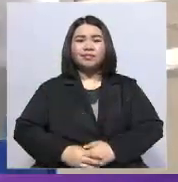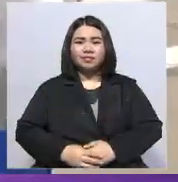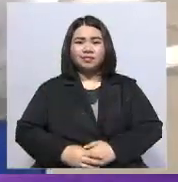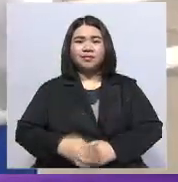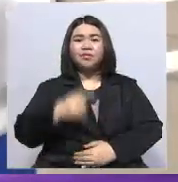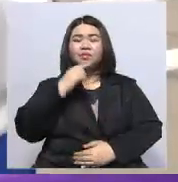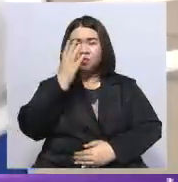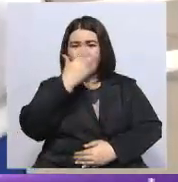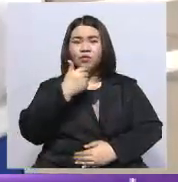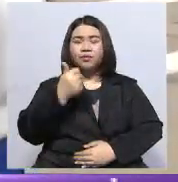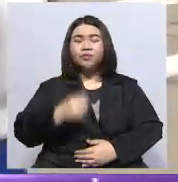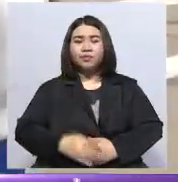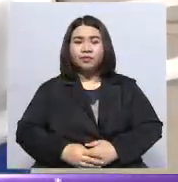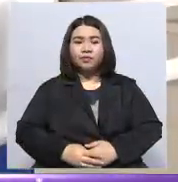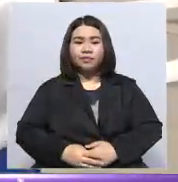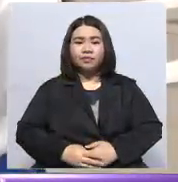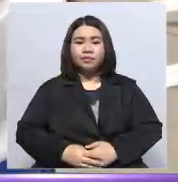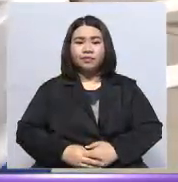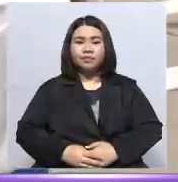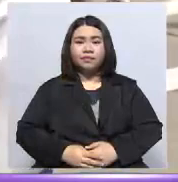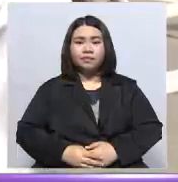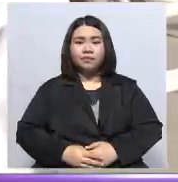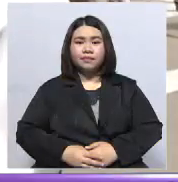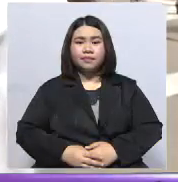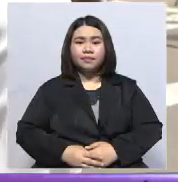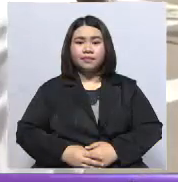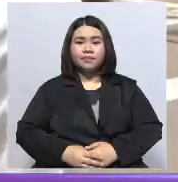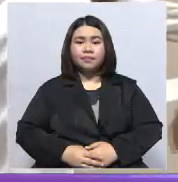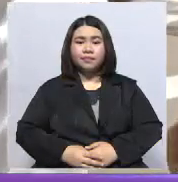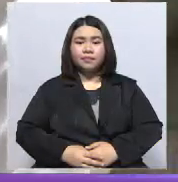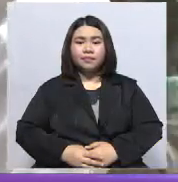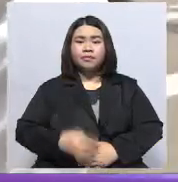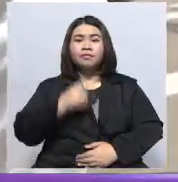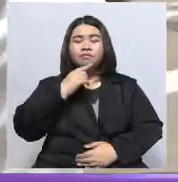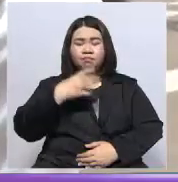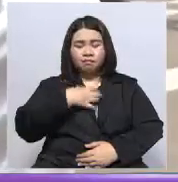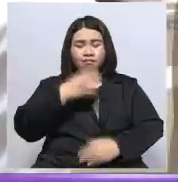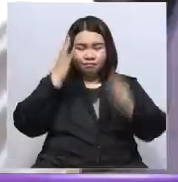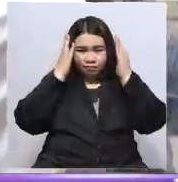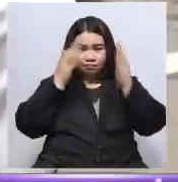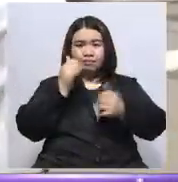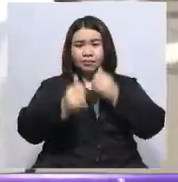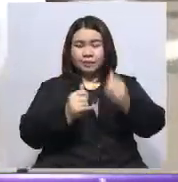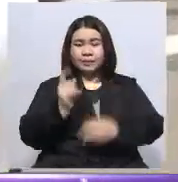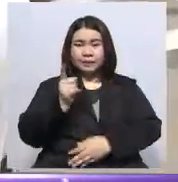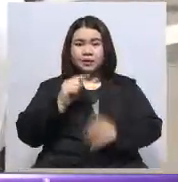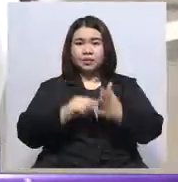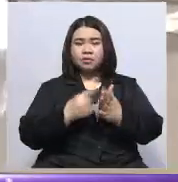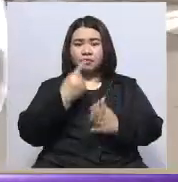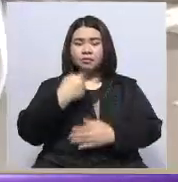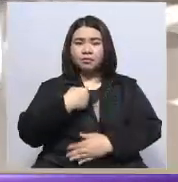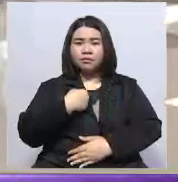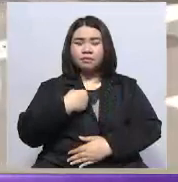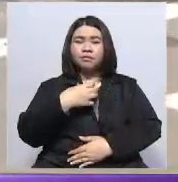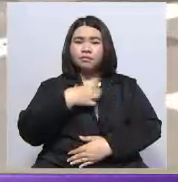ไปตามท้องเรื่องค่ะ ถือว่าเราตั้งใจที่จะใส่ชุดไทยมา ใช่ค่ะตั้งใจมากก็คือตอนแรกก็คือจริง